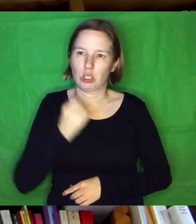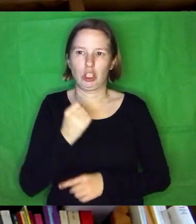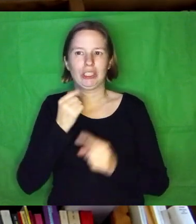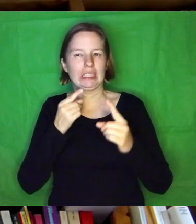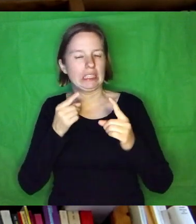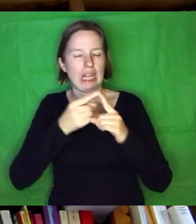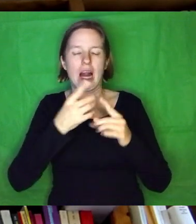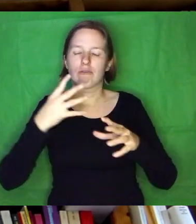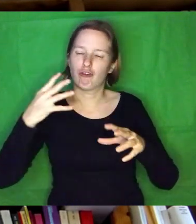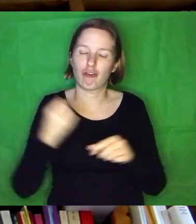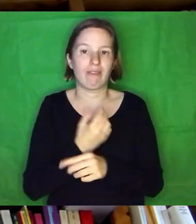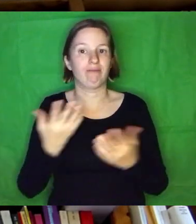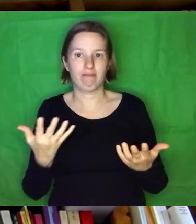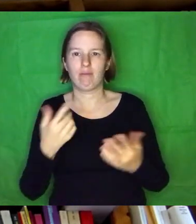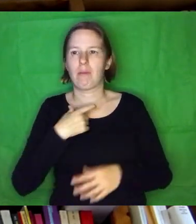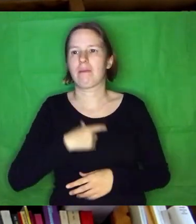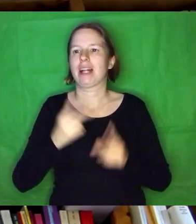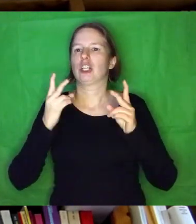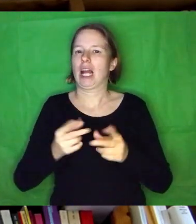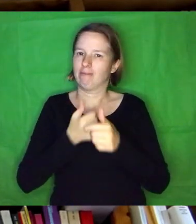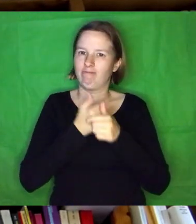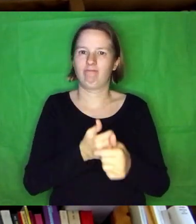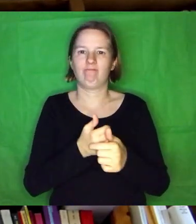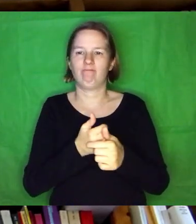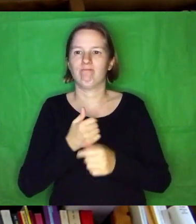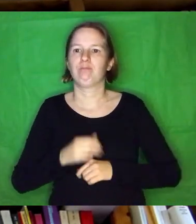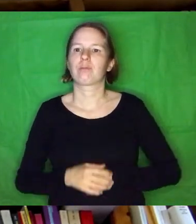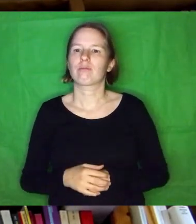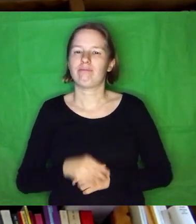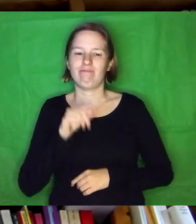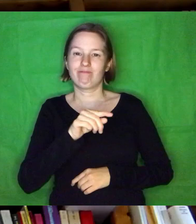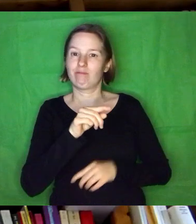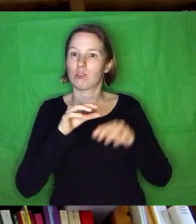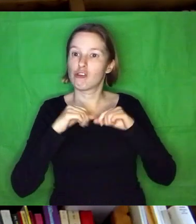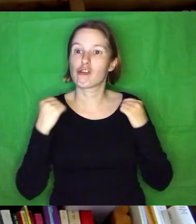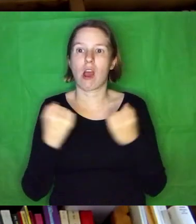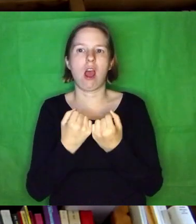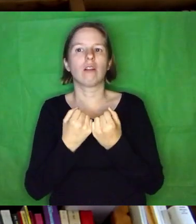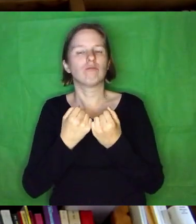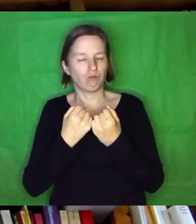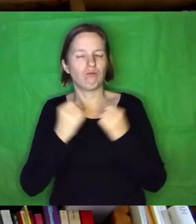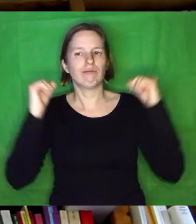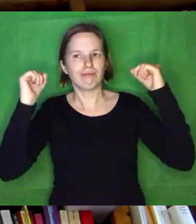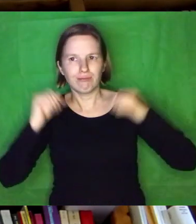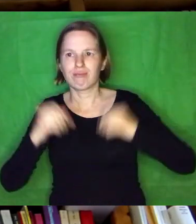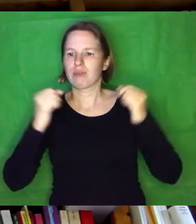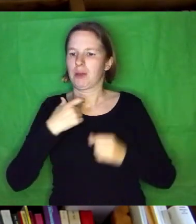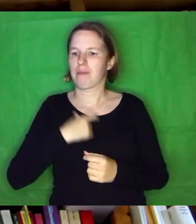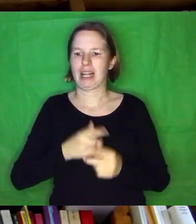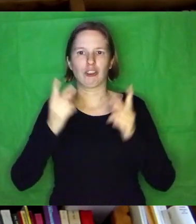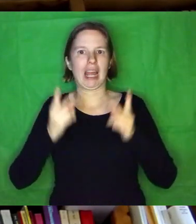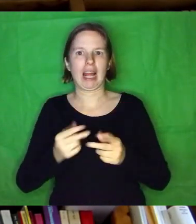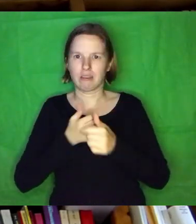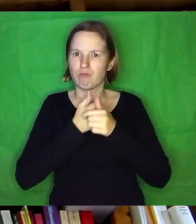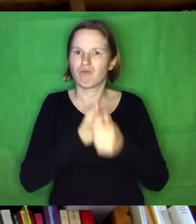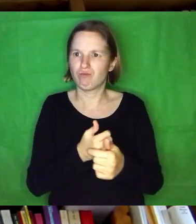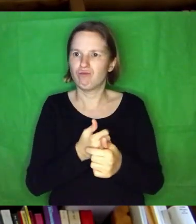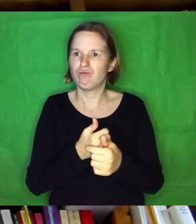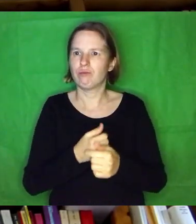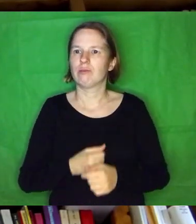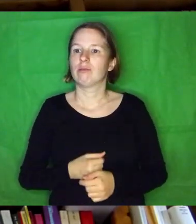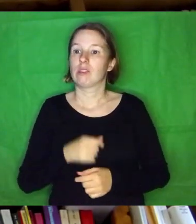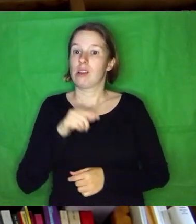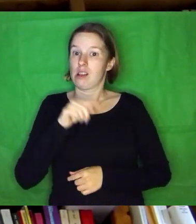hindern. Darauf reagiert der Ansatz der Inklusion zur Verwirklichung von Menschenrechten. Er verlangt, dass